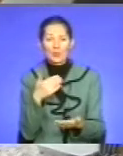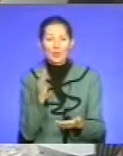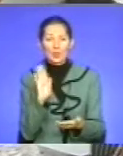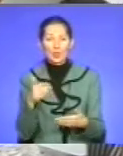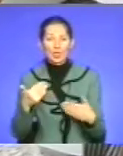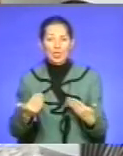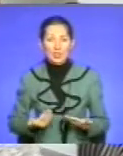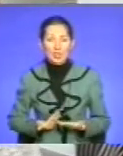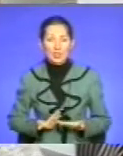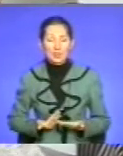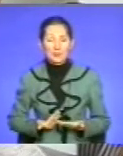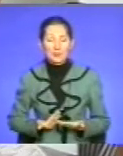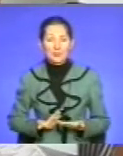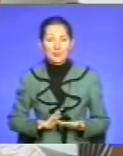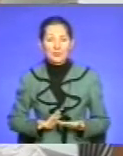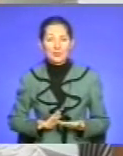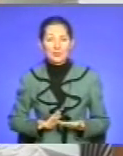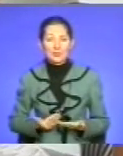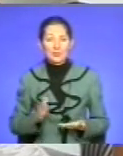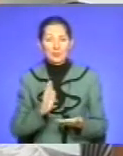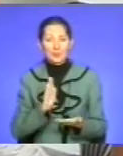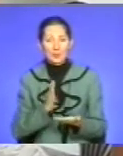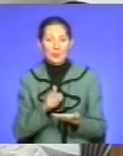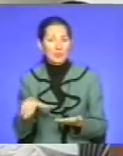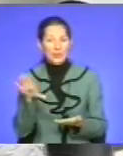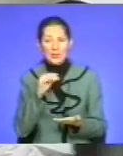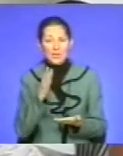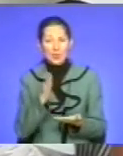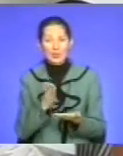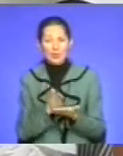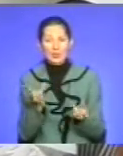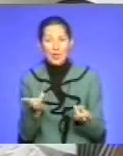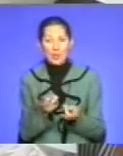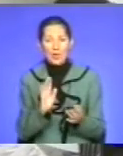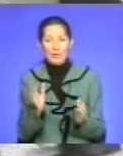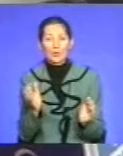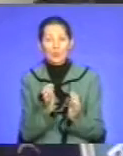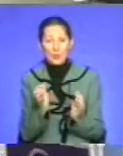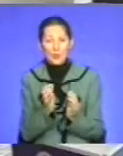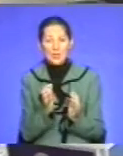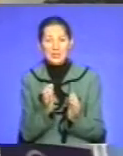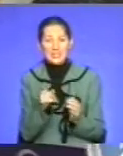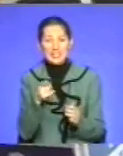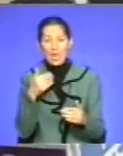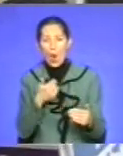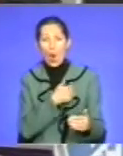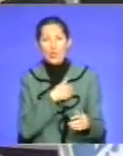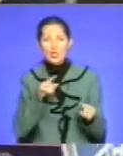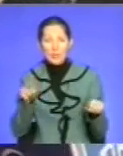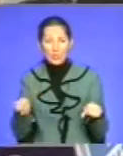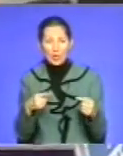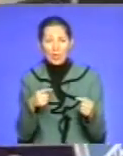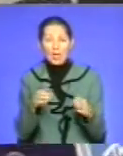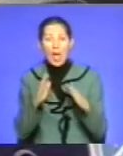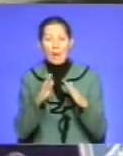в... Вони будуть мати все, що їм захочеться. Я буду про них піклуватися. Тобто ти хочеш створити такий притулок, так? І